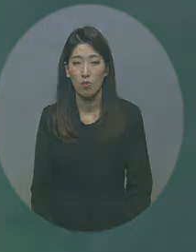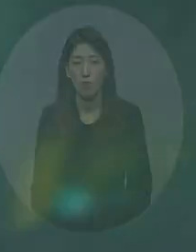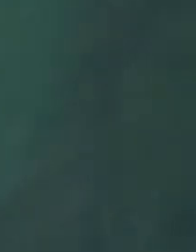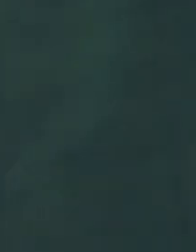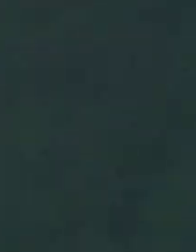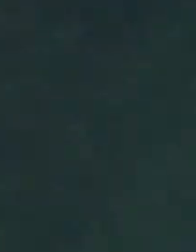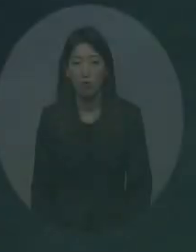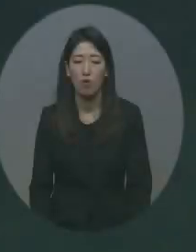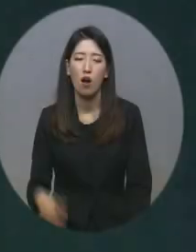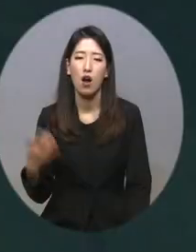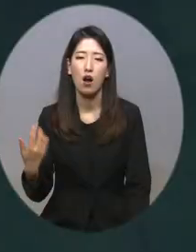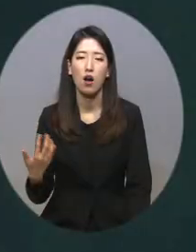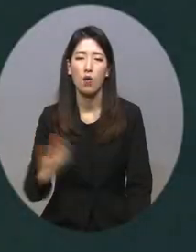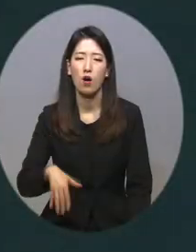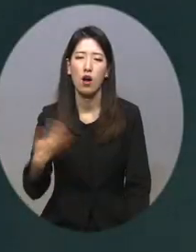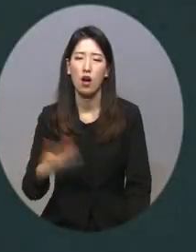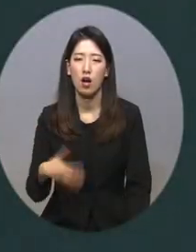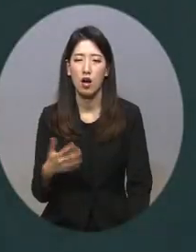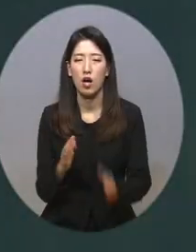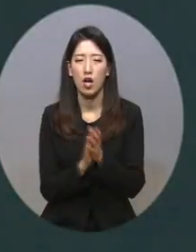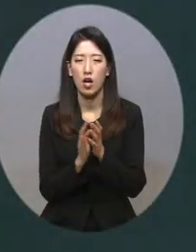와 잘 쳤어. 아.